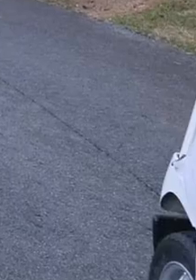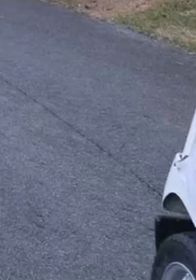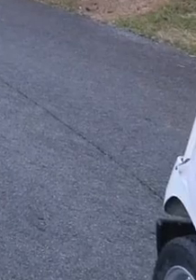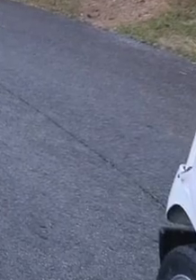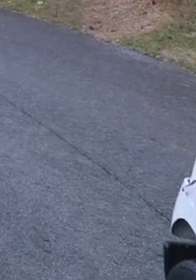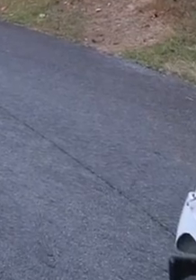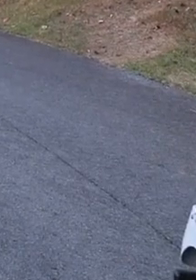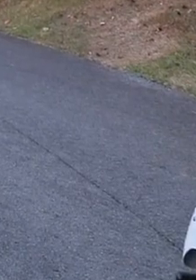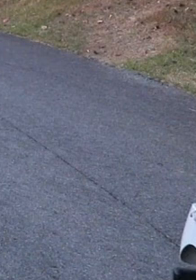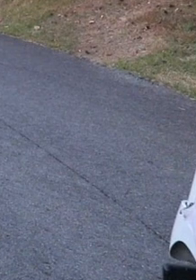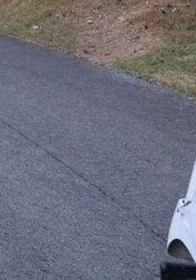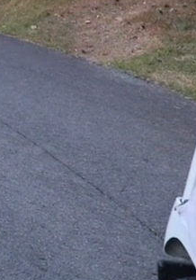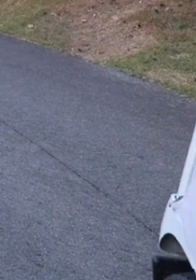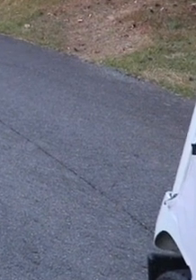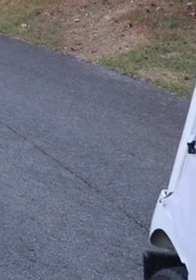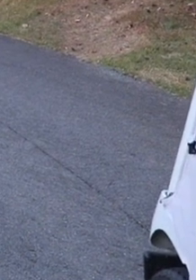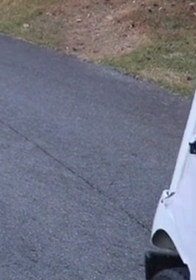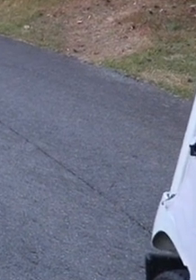아. 왜 모래 왔어요?